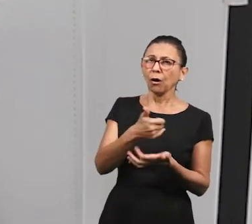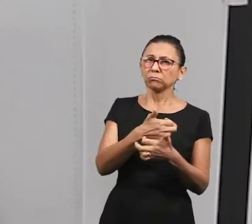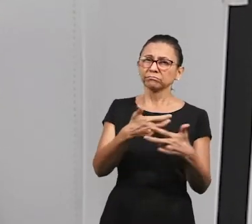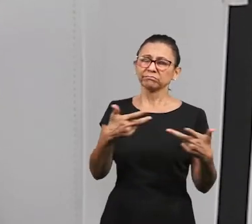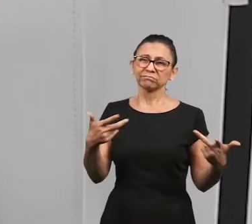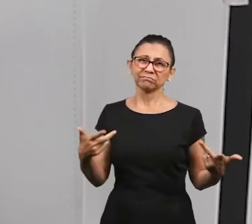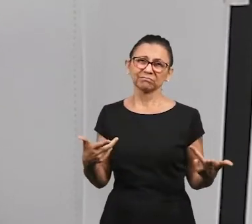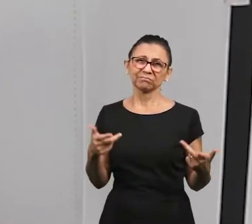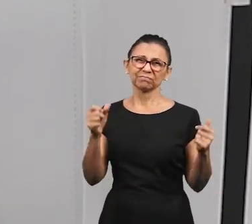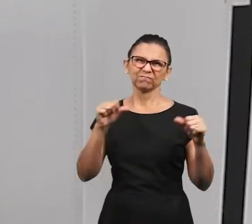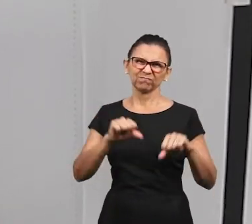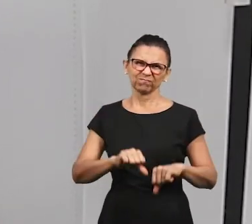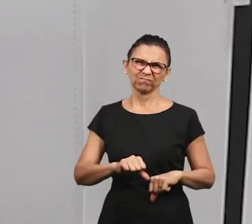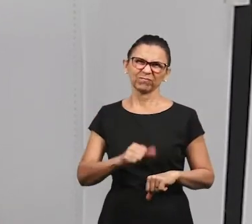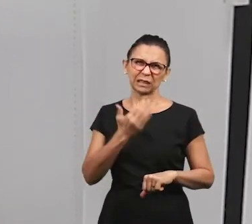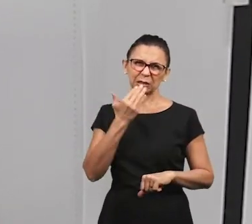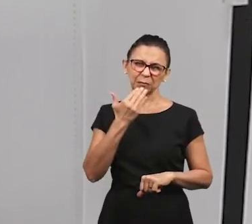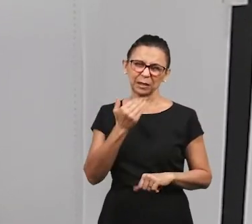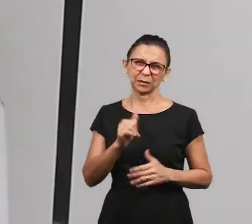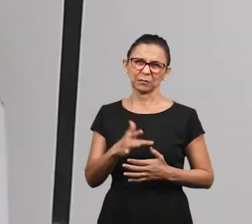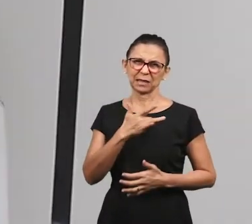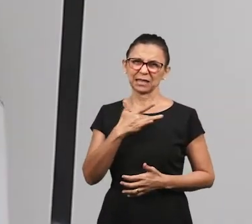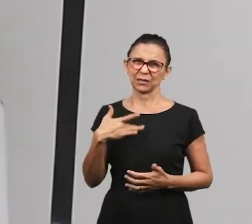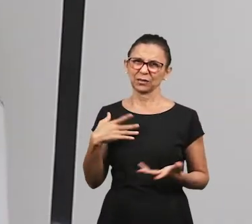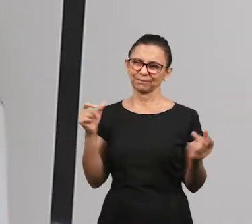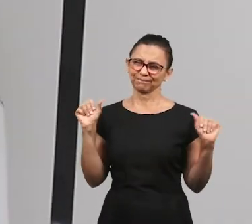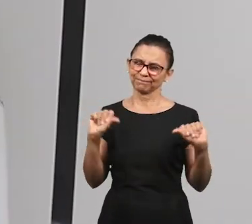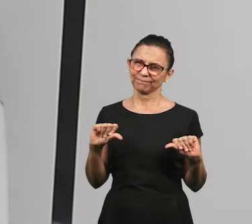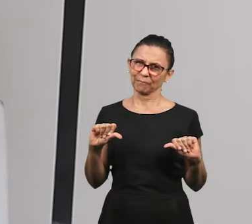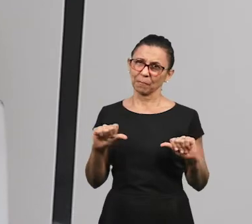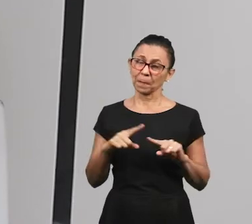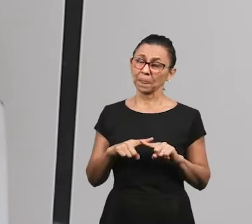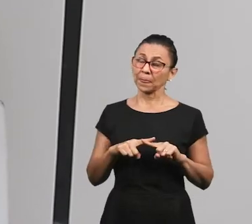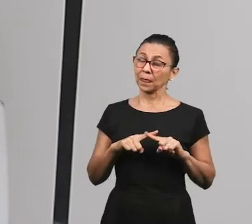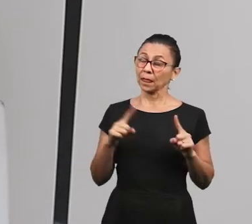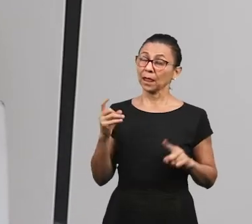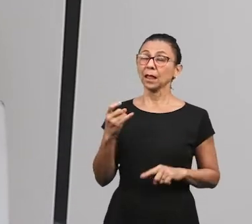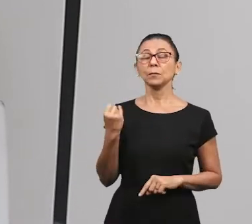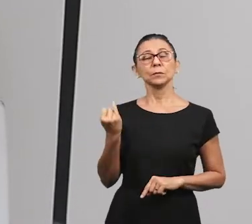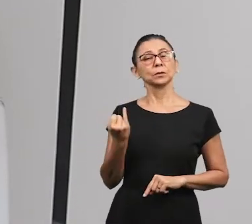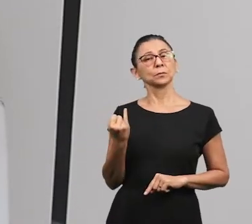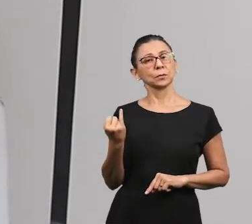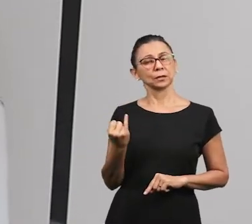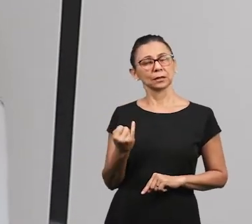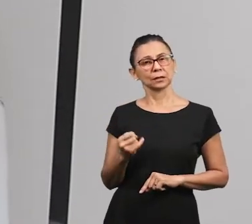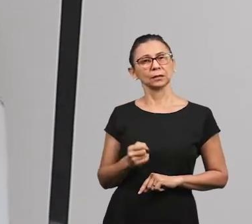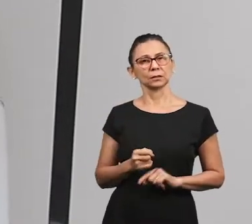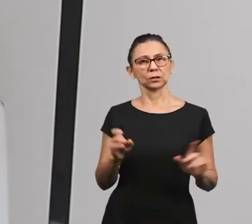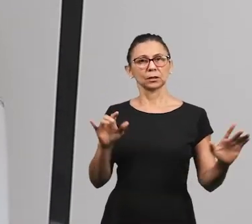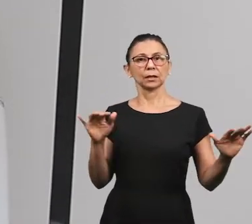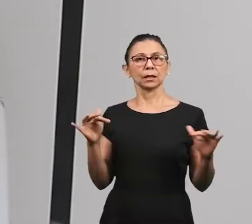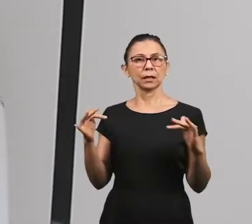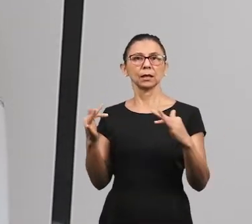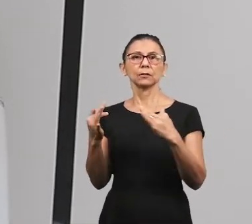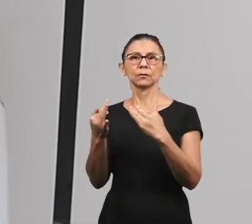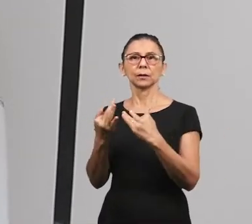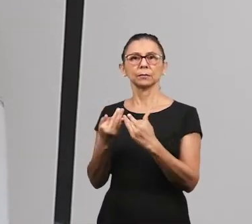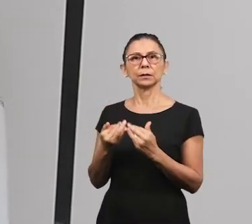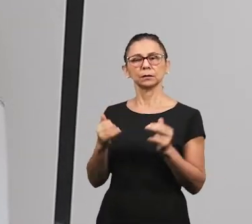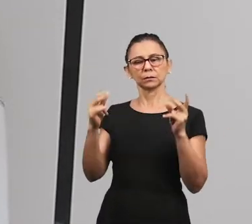которые имеют больше сахара, содержание сахара, и которые нездоровы для детей. Очень важно